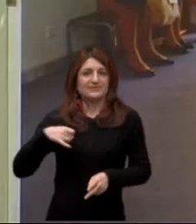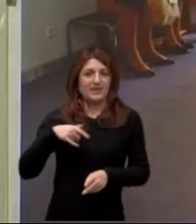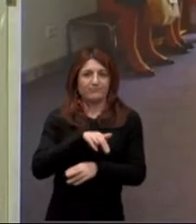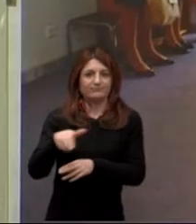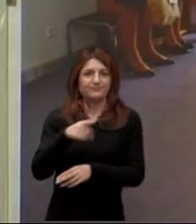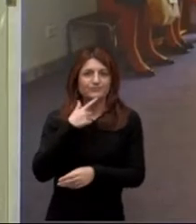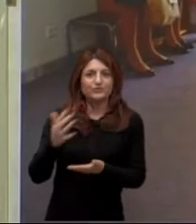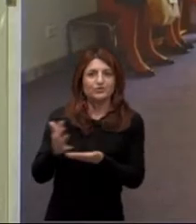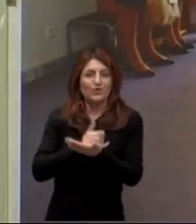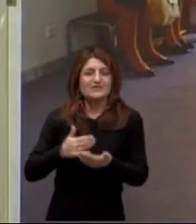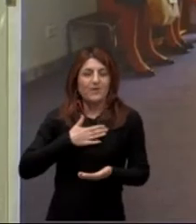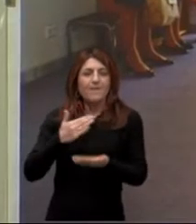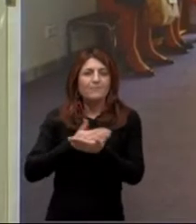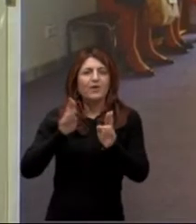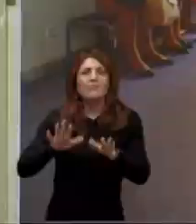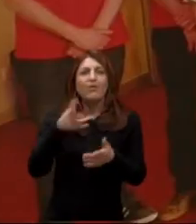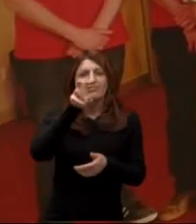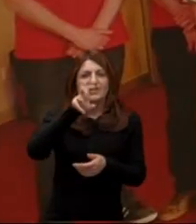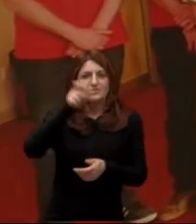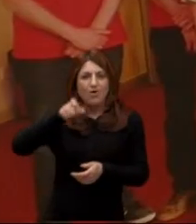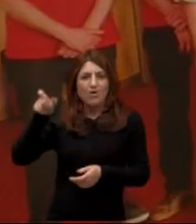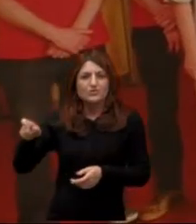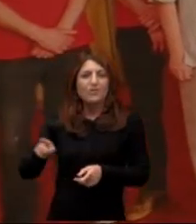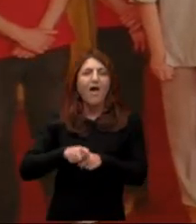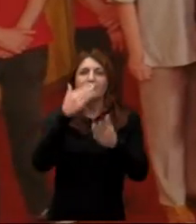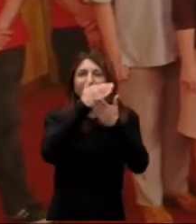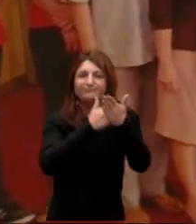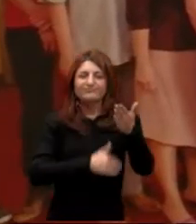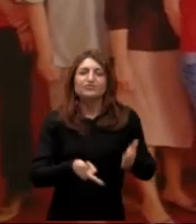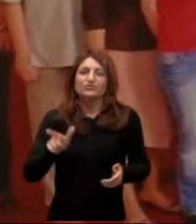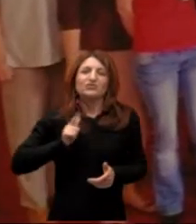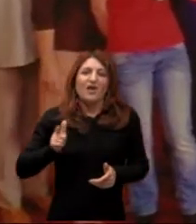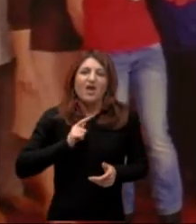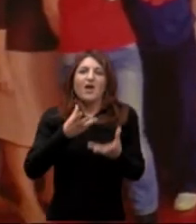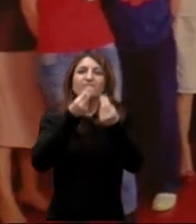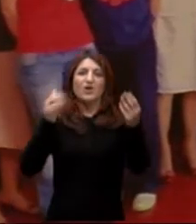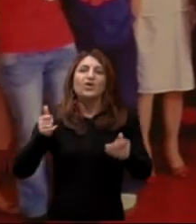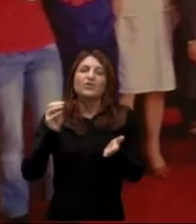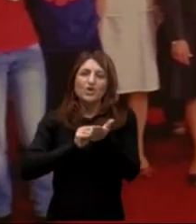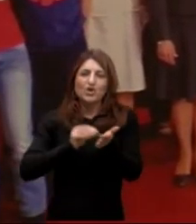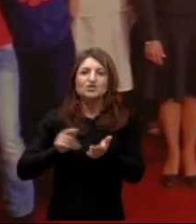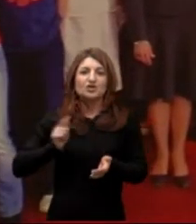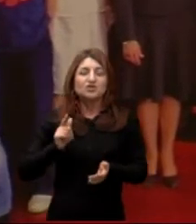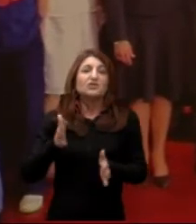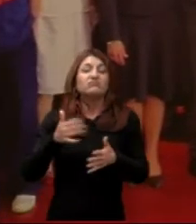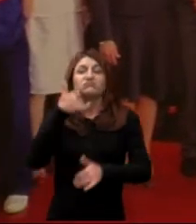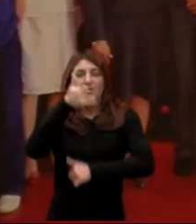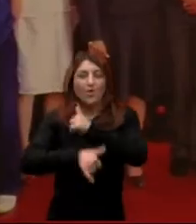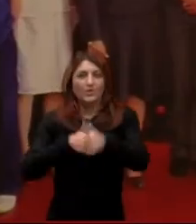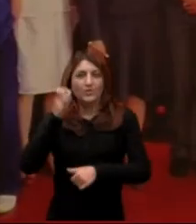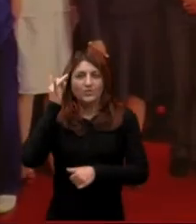Korisnika svojih programa imaju oko 300-tinjak, a liste čekanja su jako duge te se na neke programe čeka i po godinu